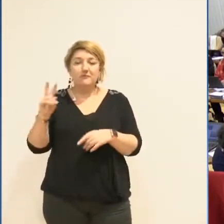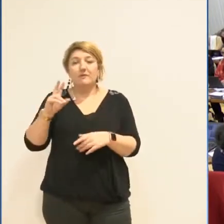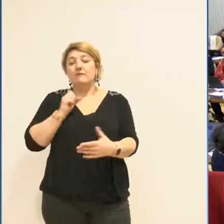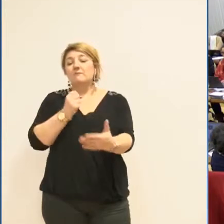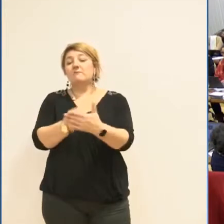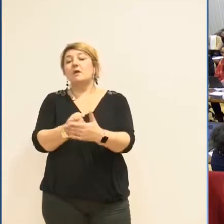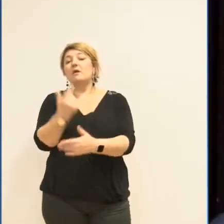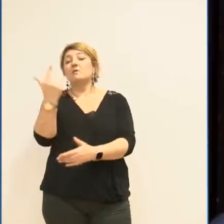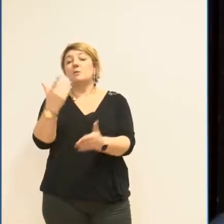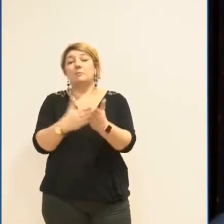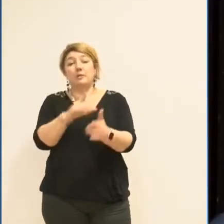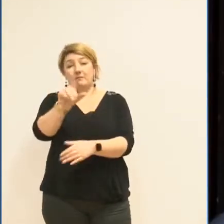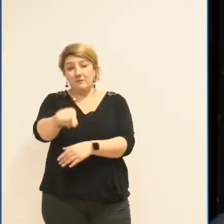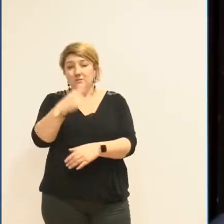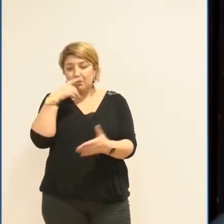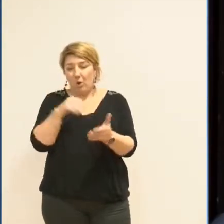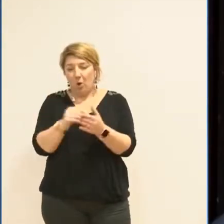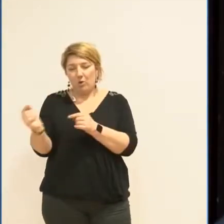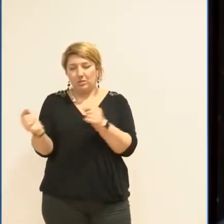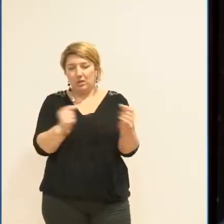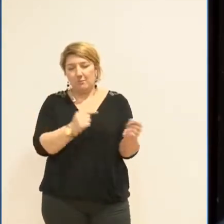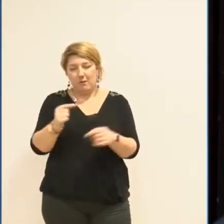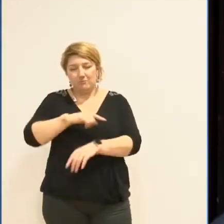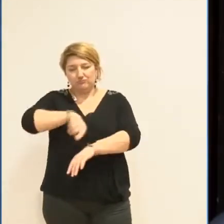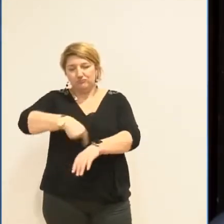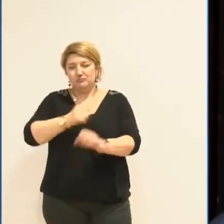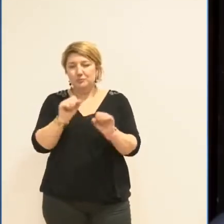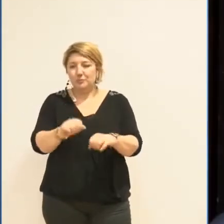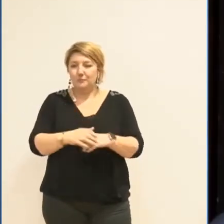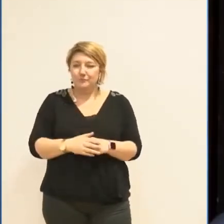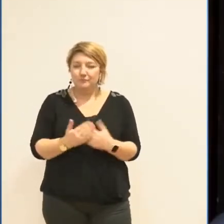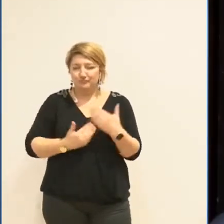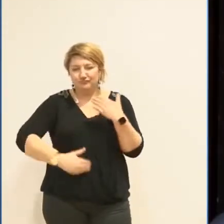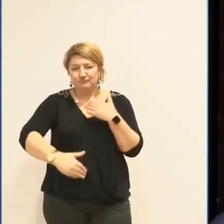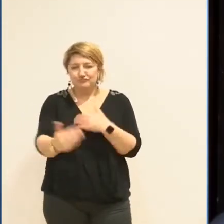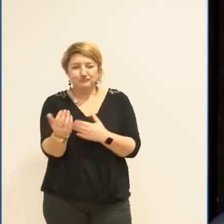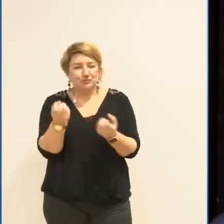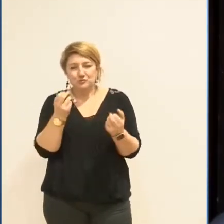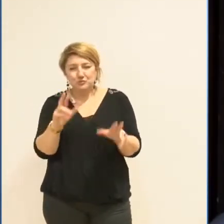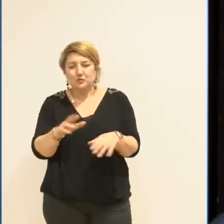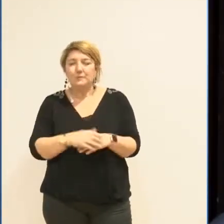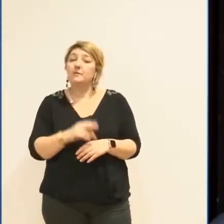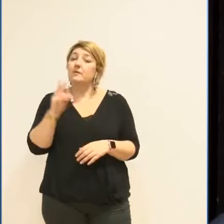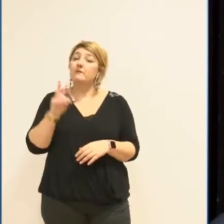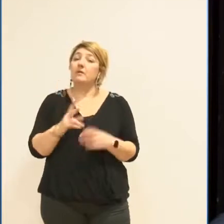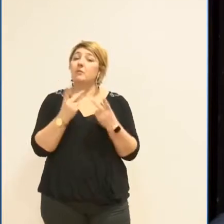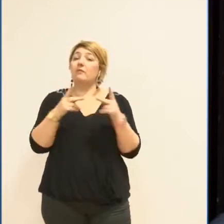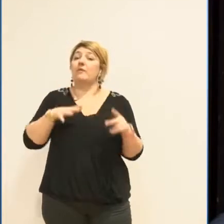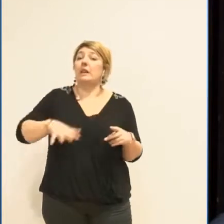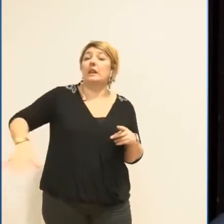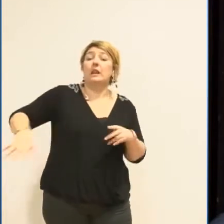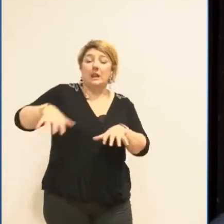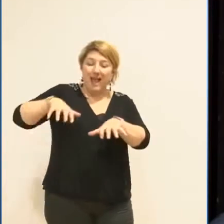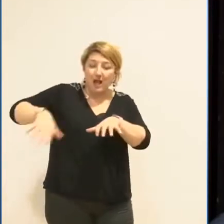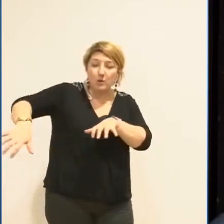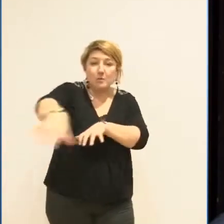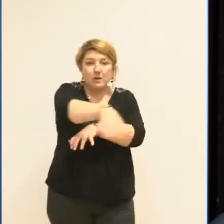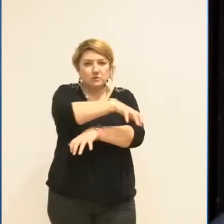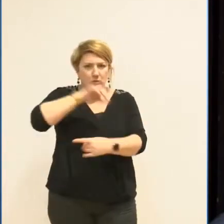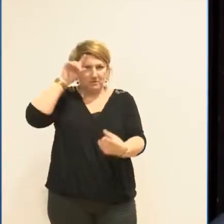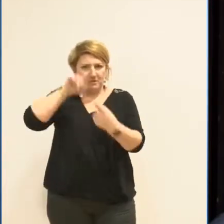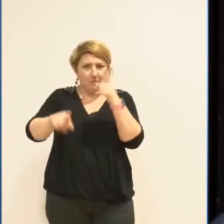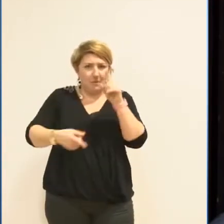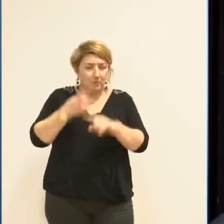l'année 2020. C'est aussi un enjeu majeur pour notre agglomération, parce qu'il couvre au final plusieurs sujets,